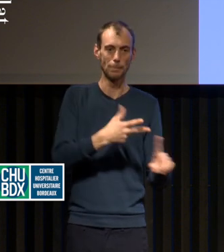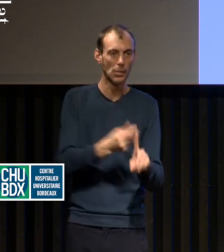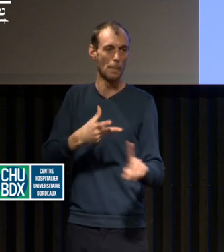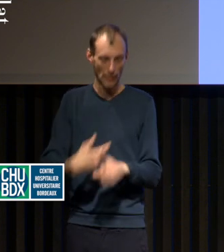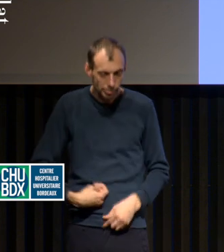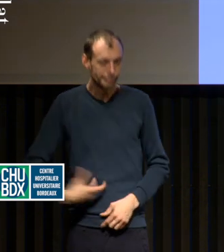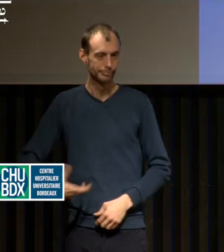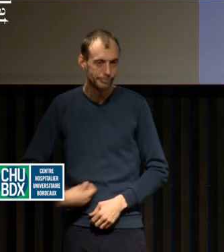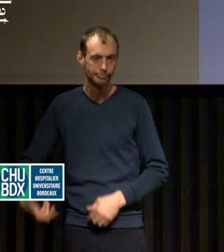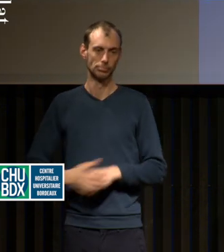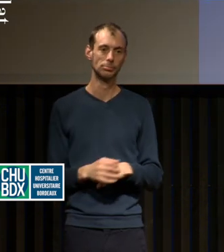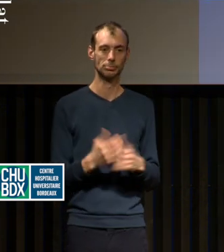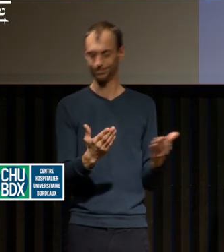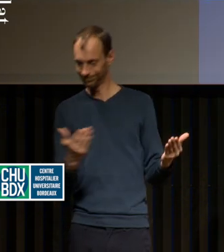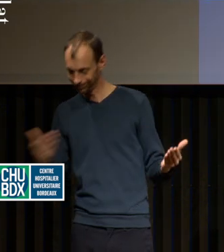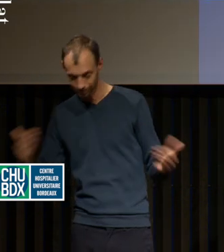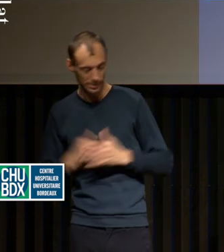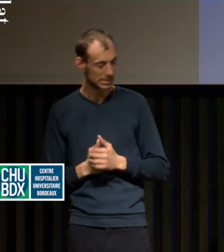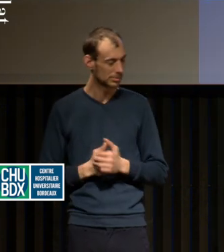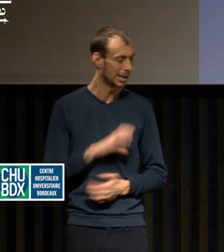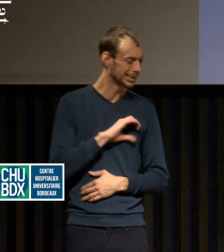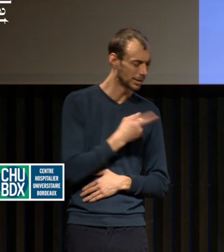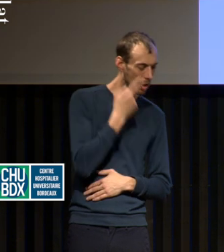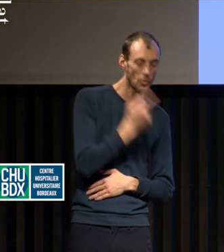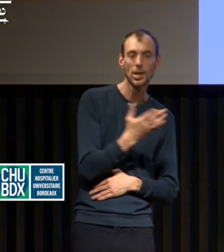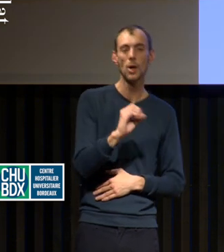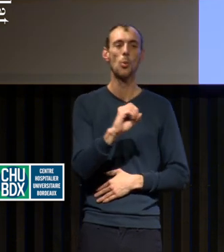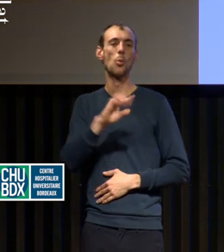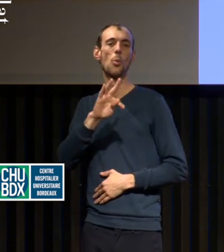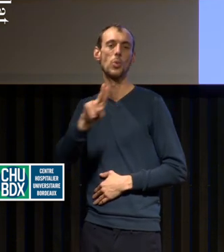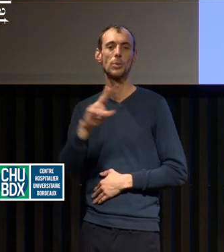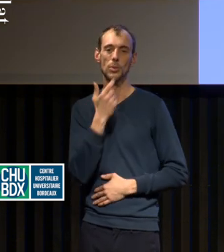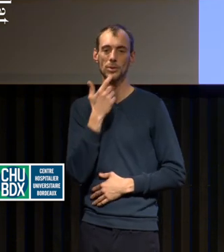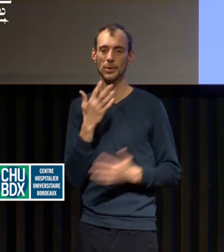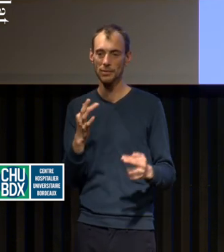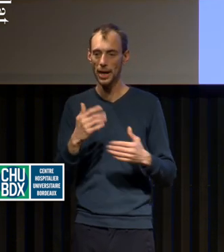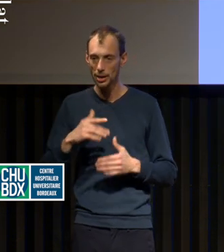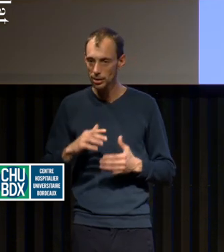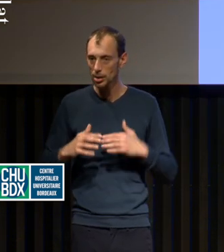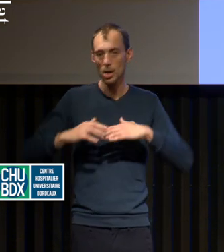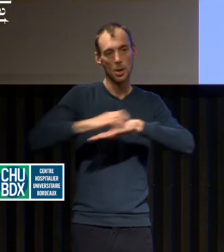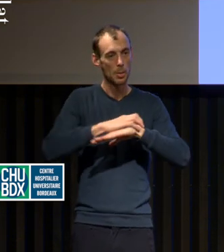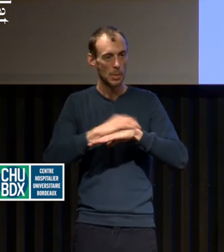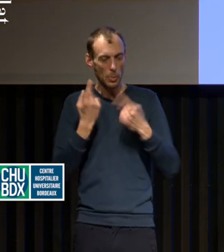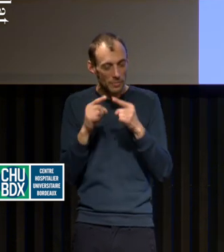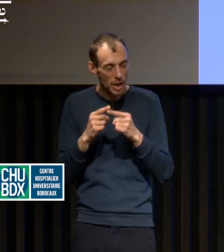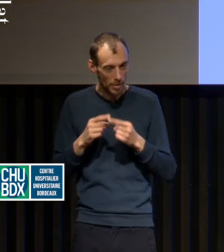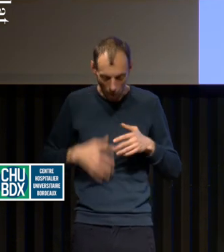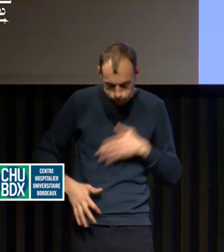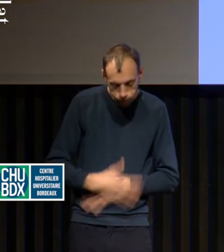et essayer de déterminer, ce que je vous ai mis ici, là, les OTU, c'est-à-dire la diversité du microbiote. C'est-à-dire que